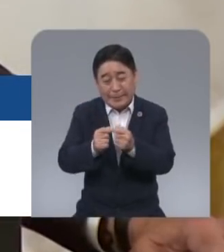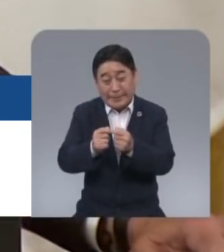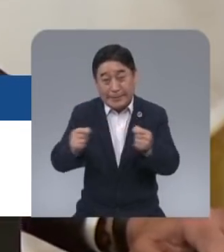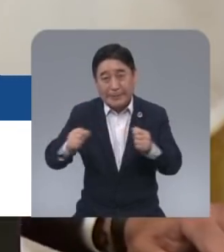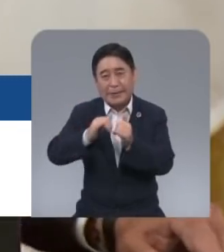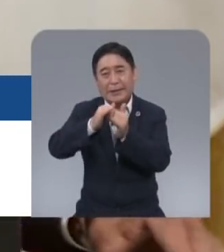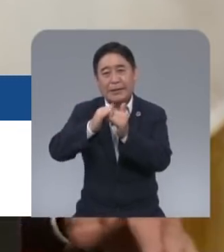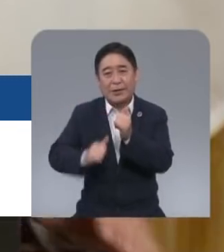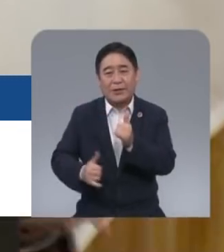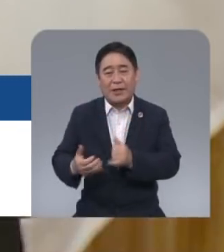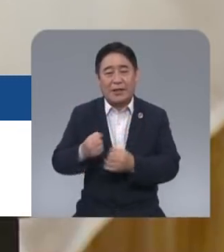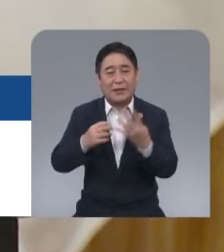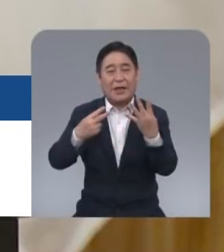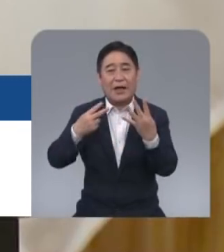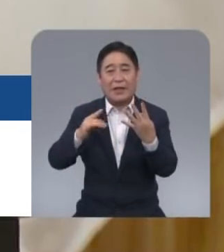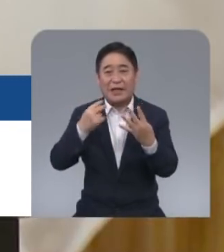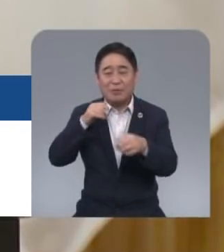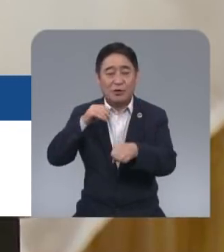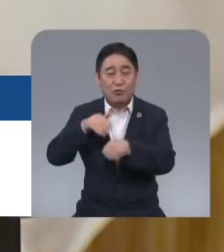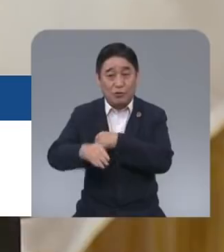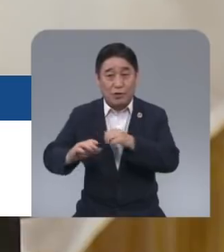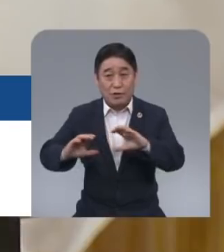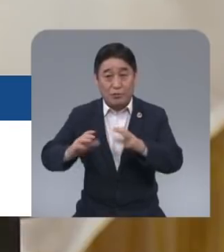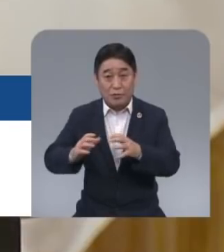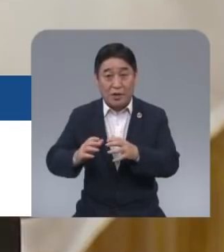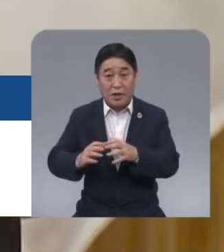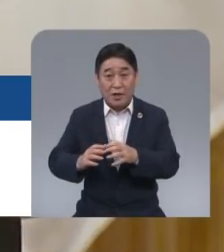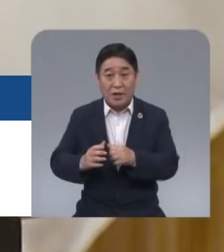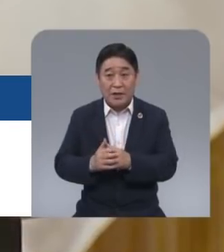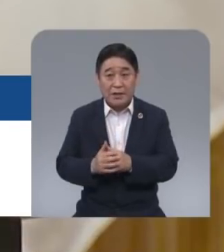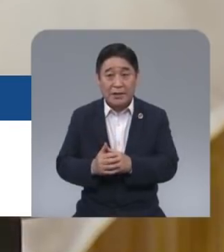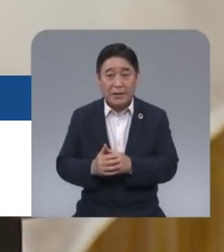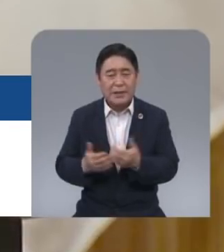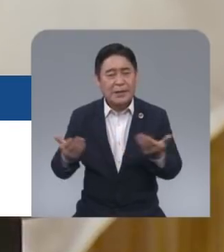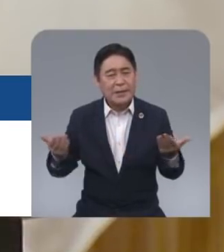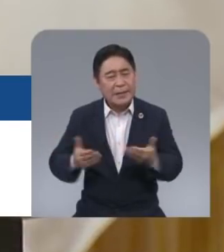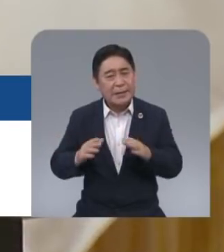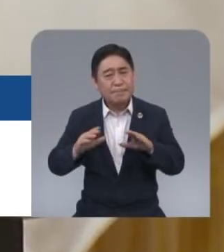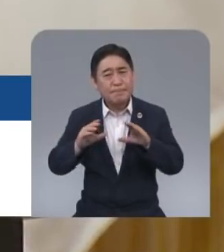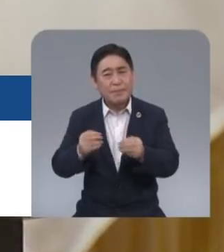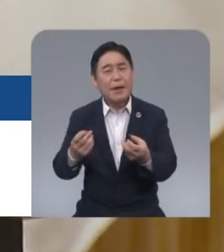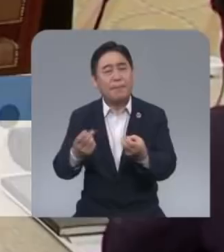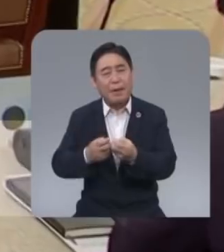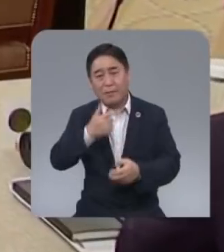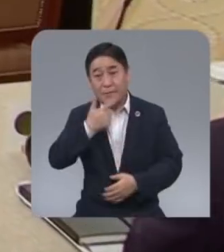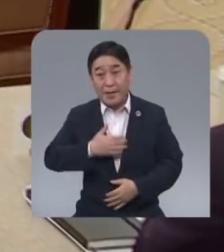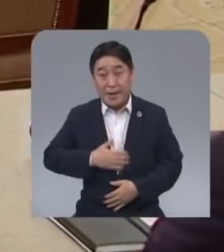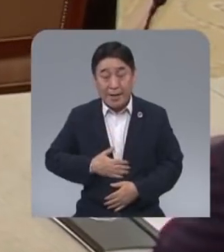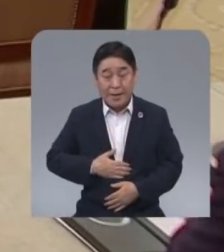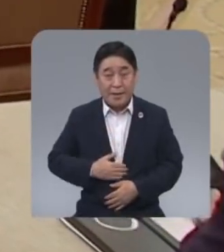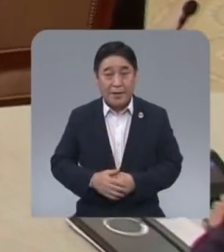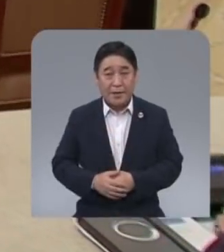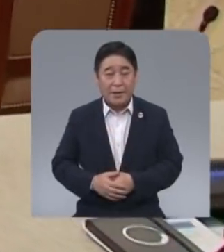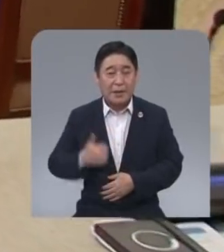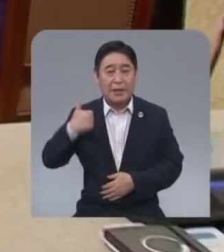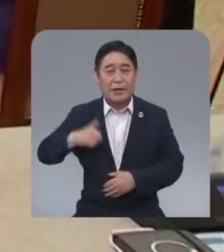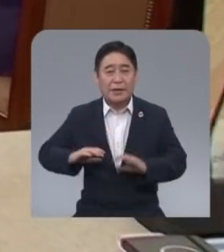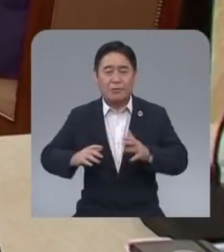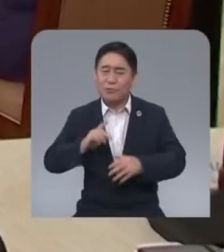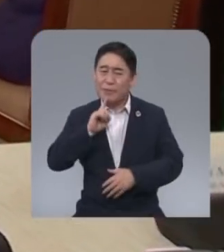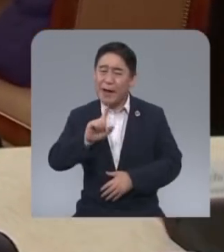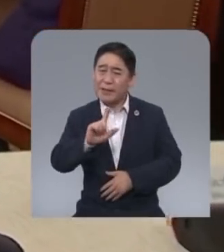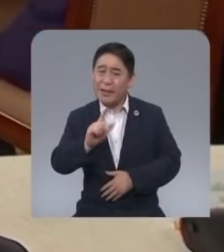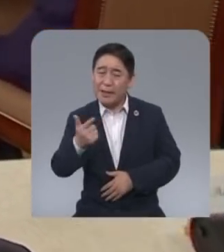cooperation. We know how to get things done, and we are up to the challenge. 중국을